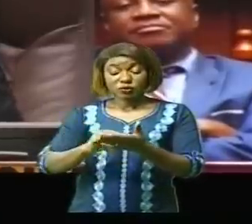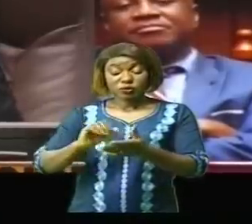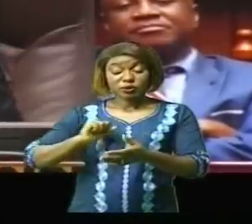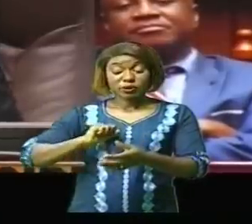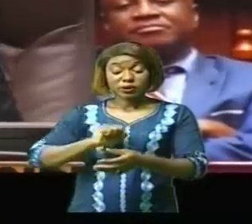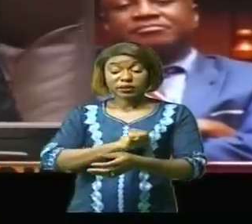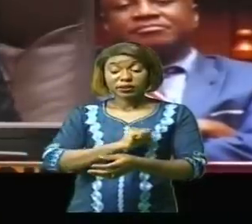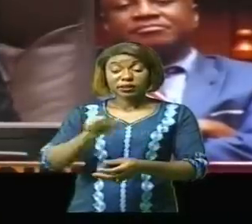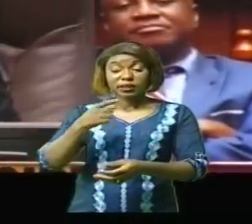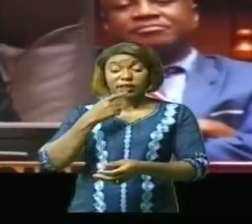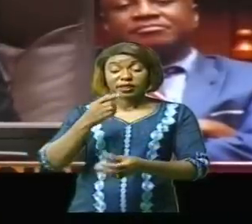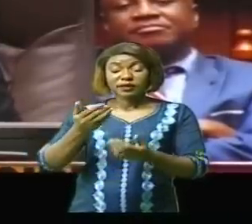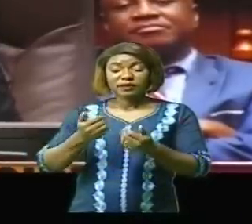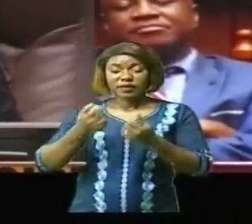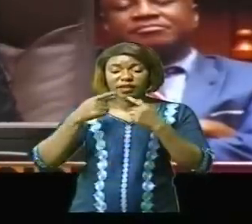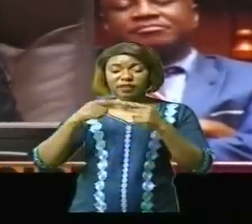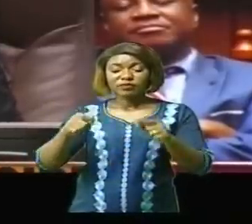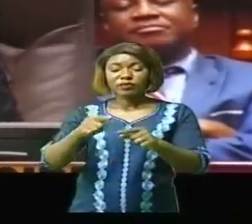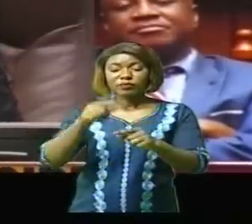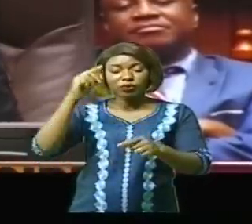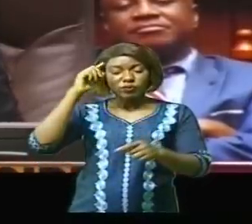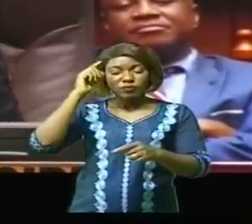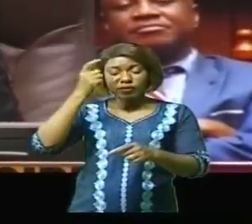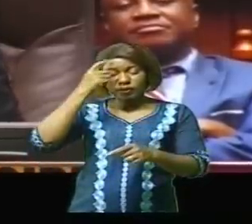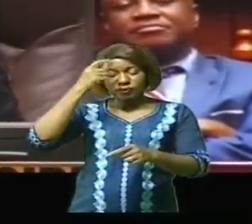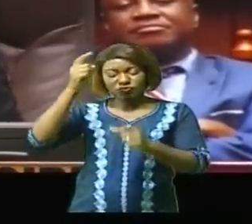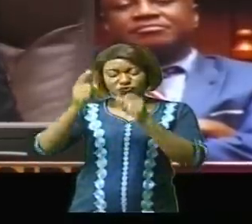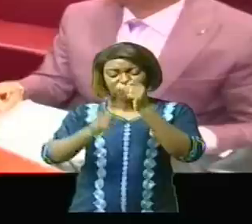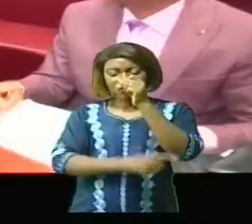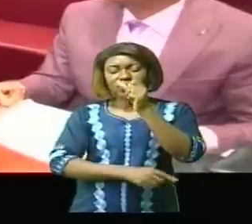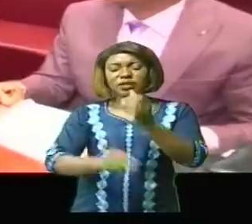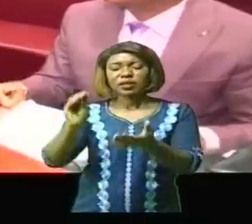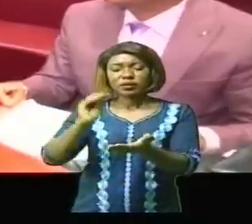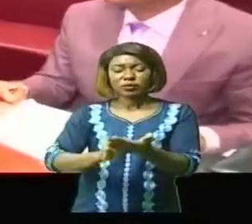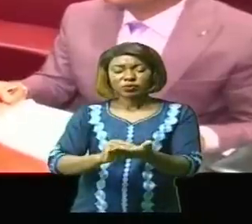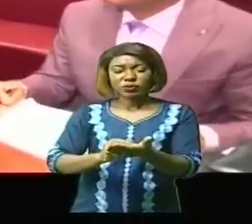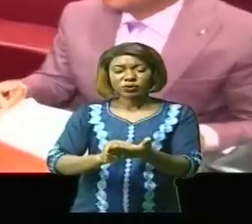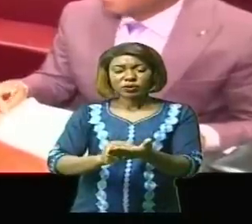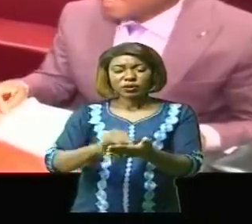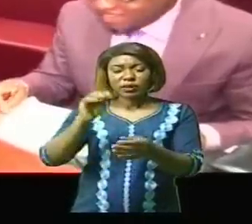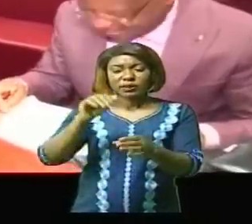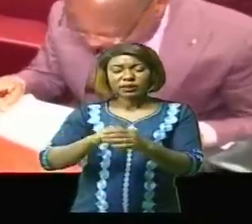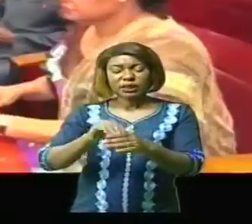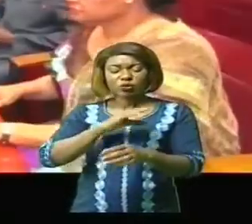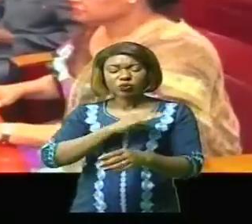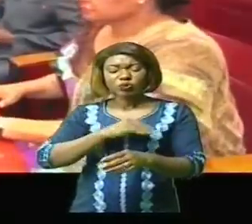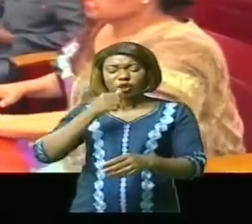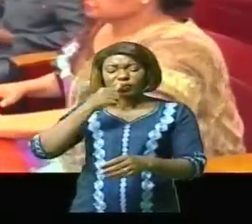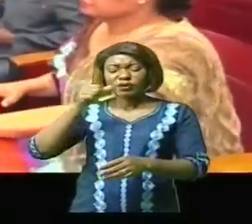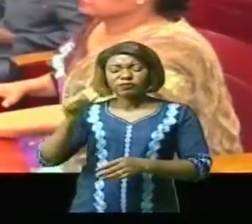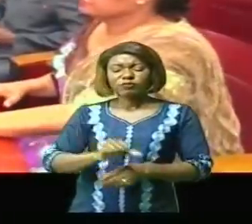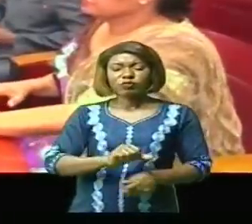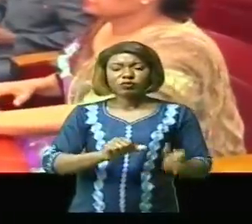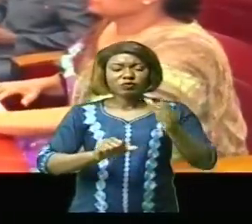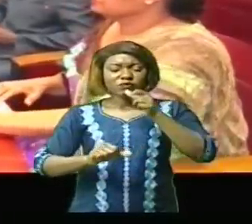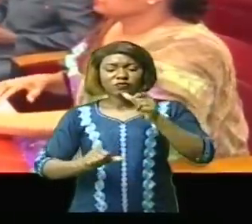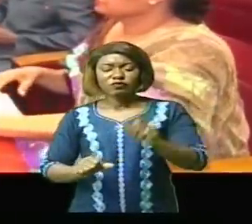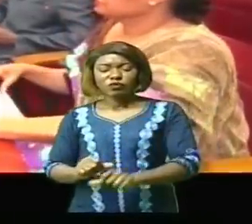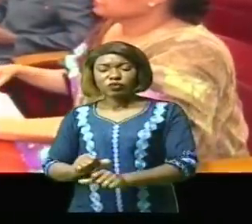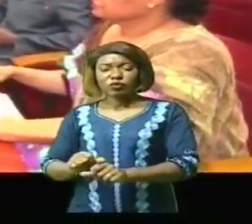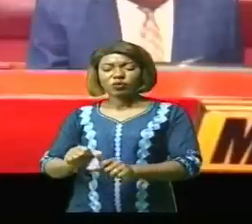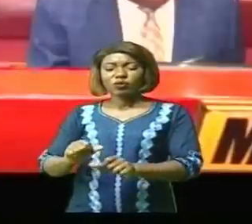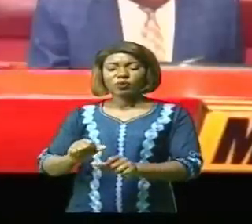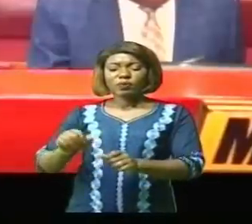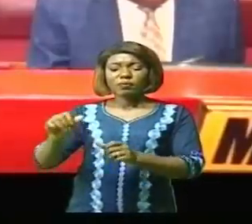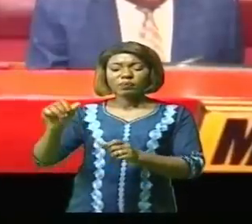joint sa voix à celle du gouvernement pour condamner à son tour ce comportement récidiviste, ignoble